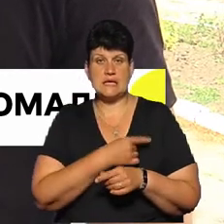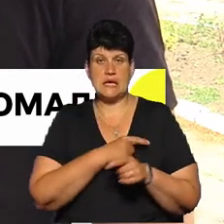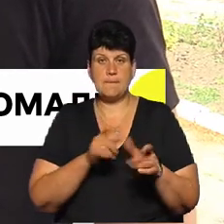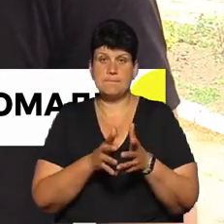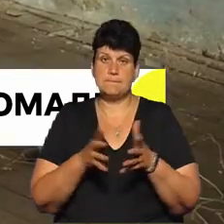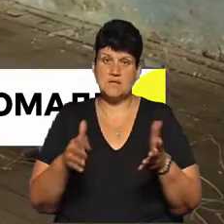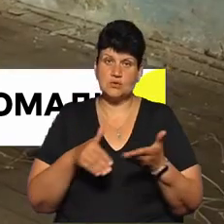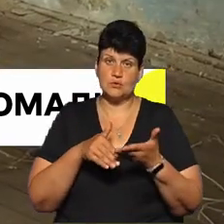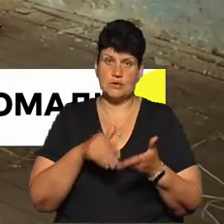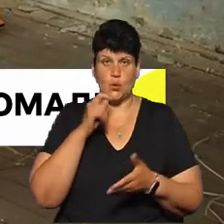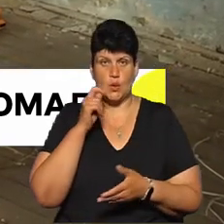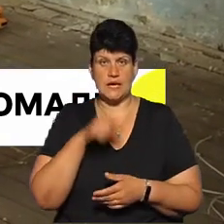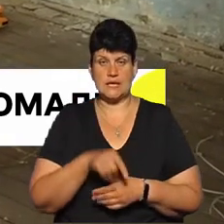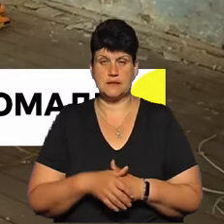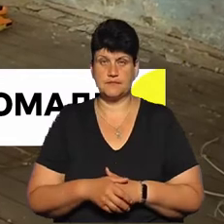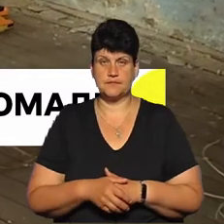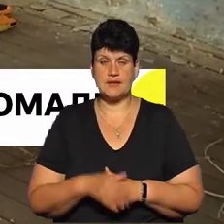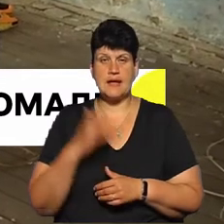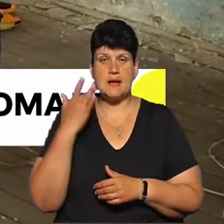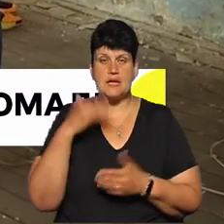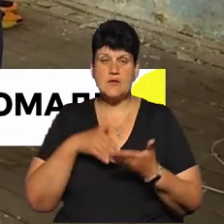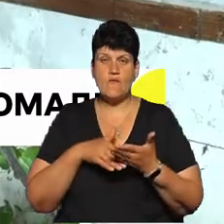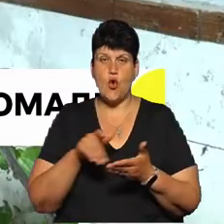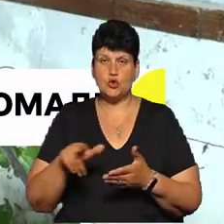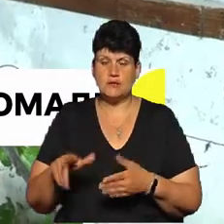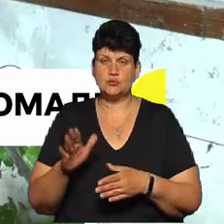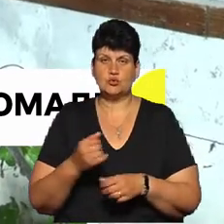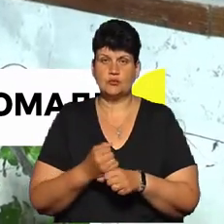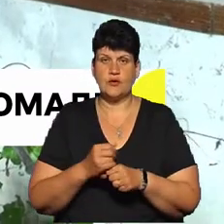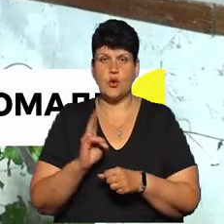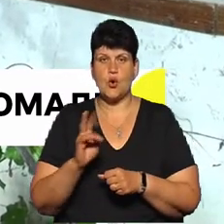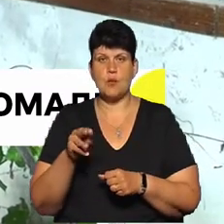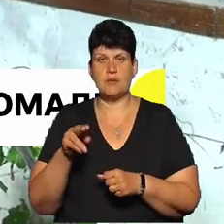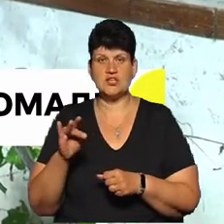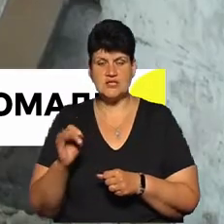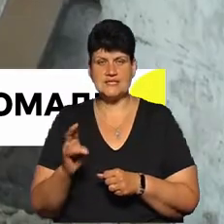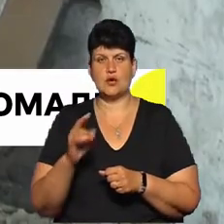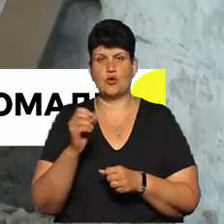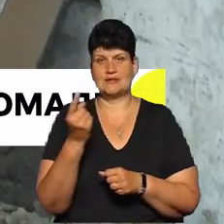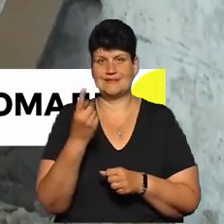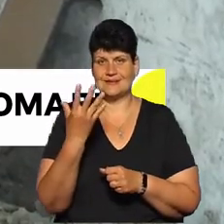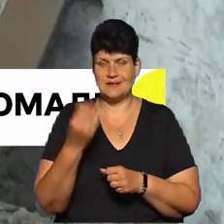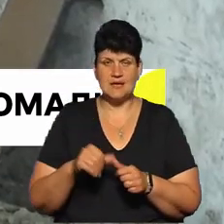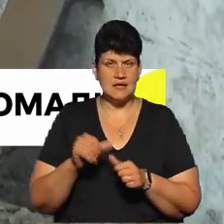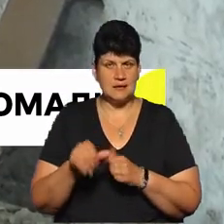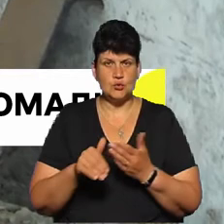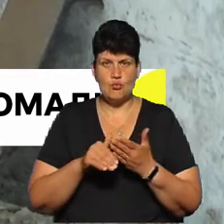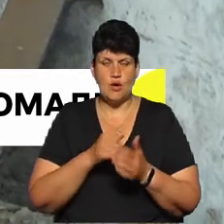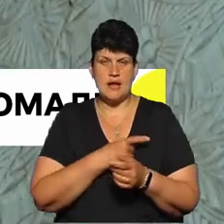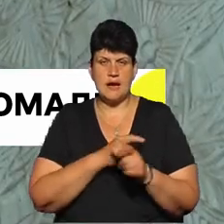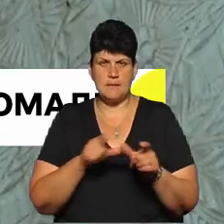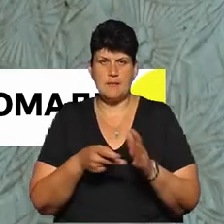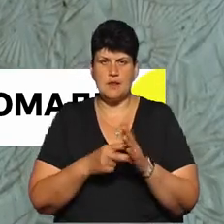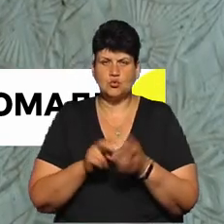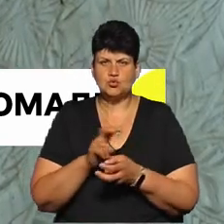Україні. Американські волонтери працюватимуть у Копичинцях 11 днів. Окрім допомоги для лікарень, вони планують шукати гроші